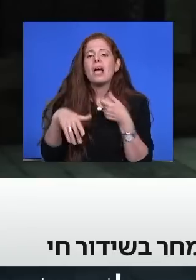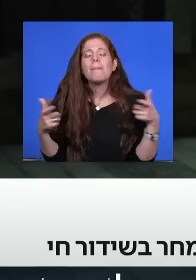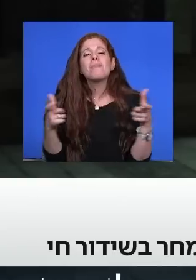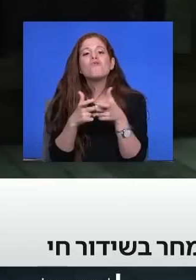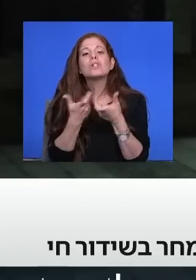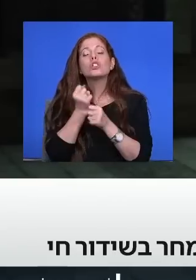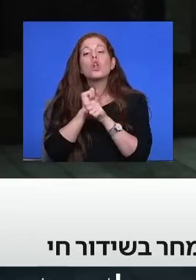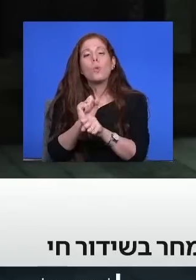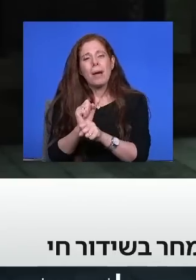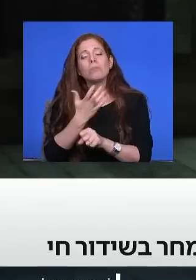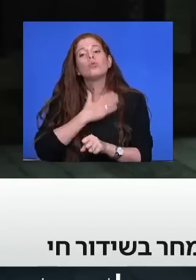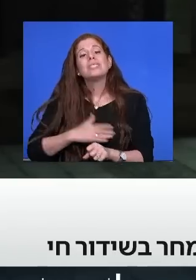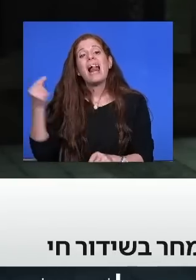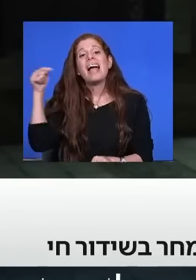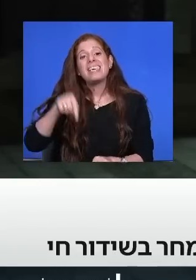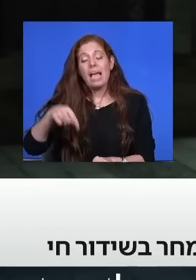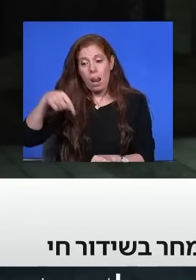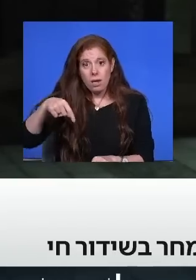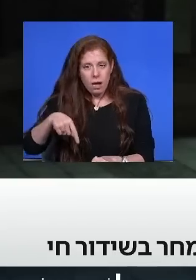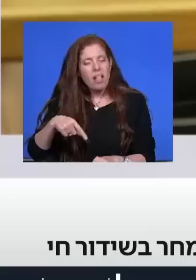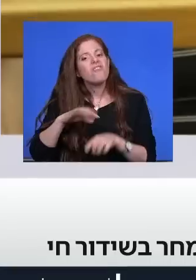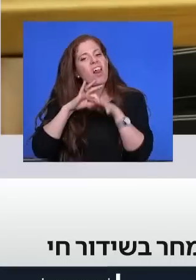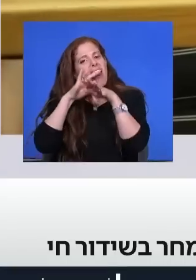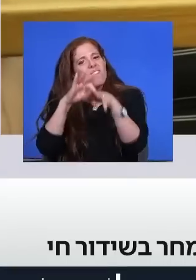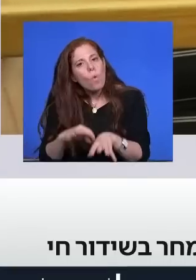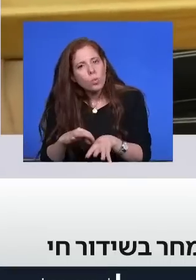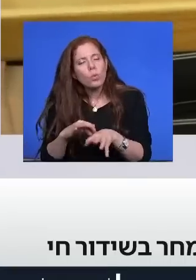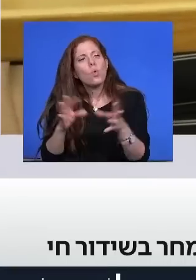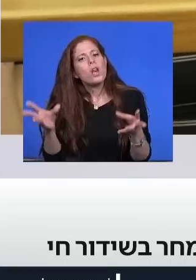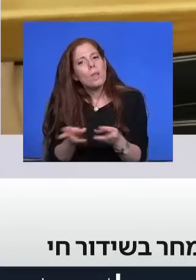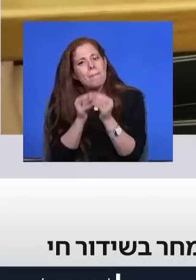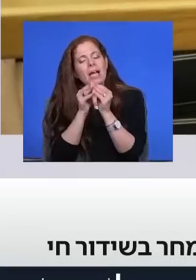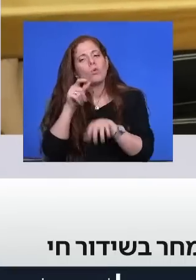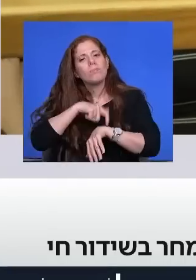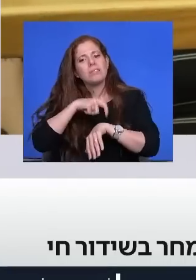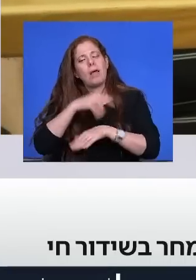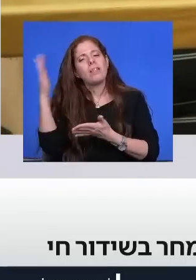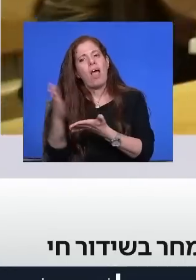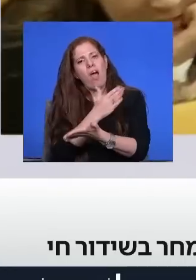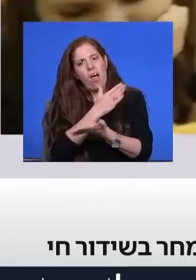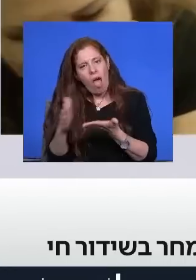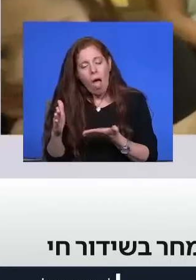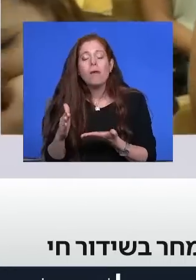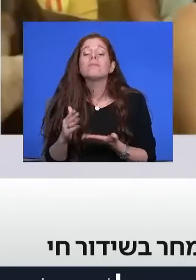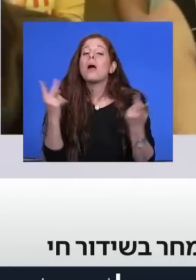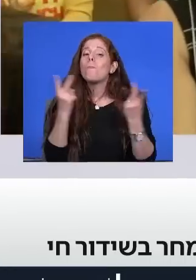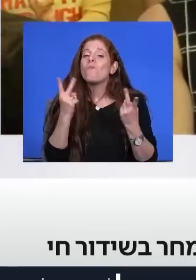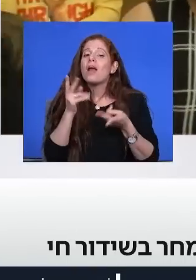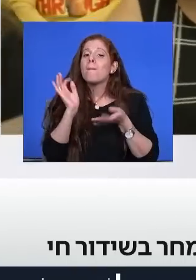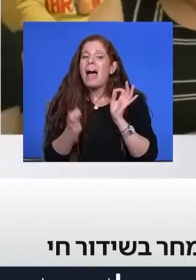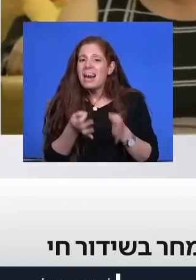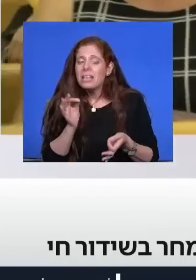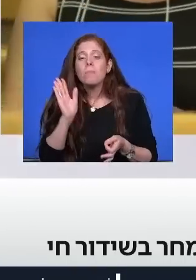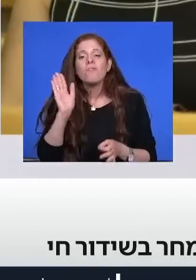תומכים שמתכוונת להגיע לכאן אפי וללוות אותו, להיות איתו ביחד בזמן הכרעת הדין. כמובן הפרקליטים מצוות התביעה וגם אילנה